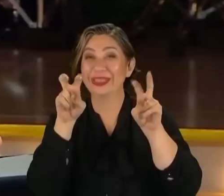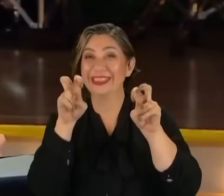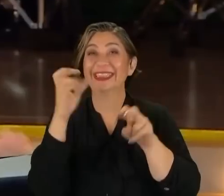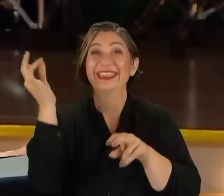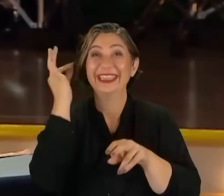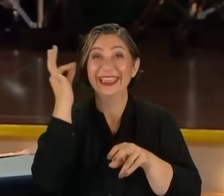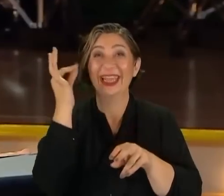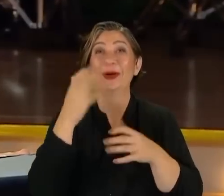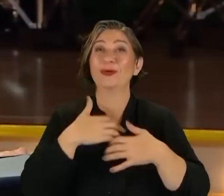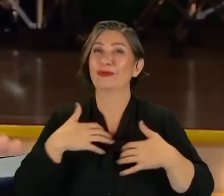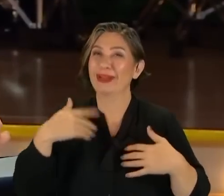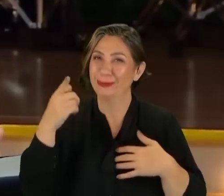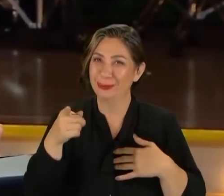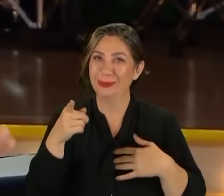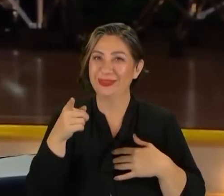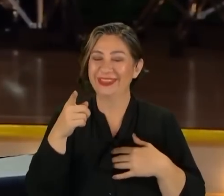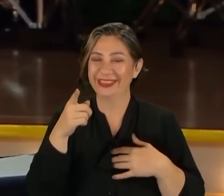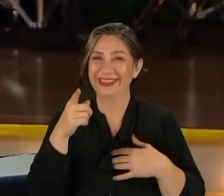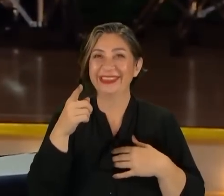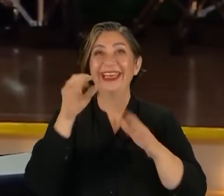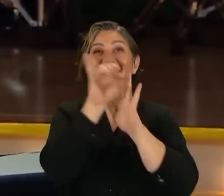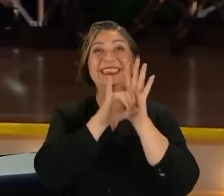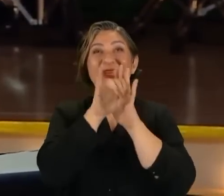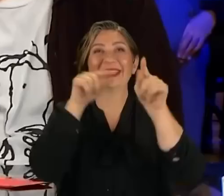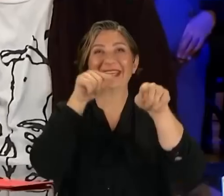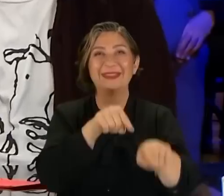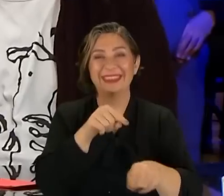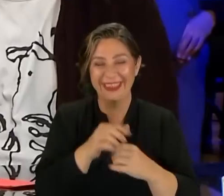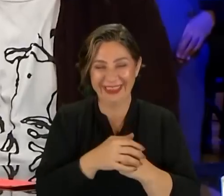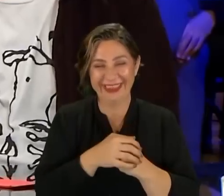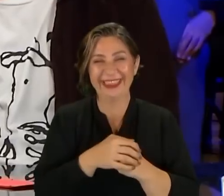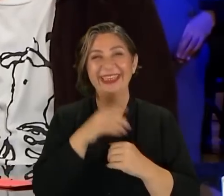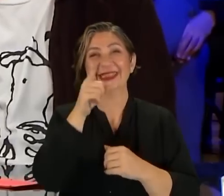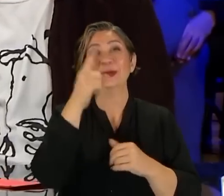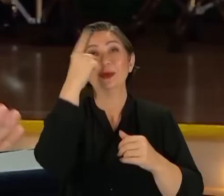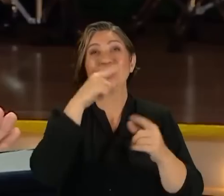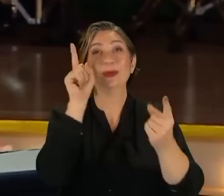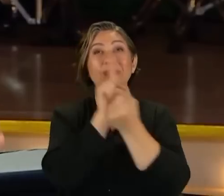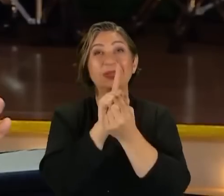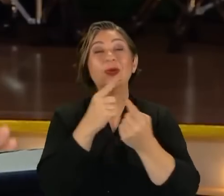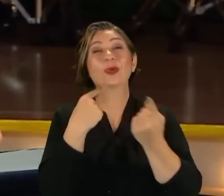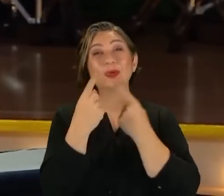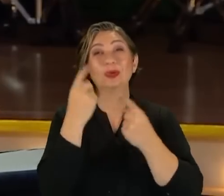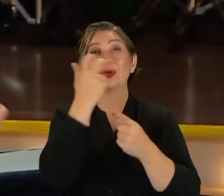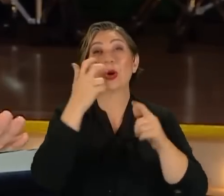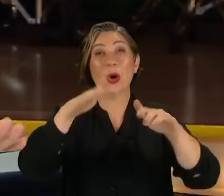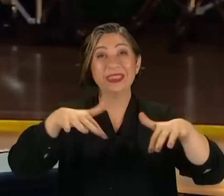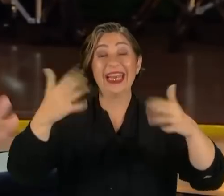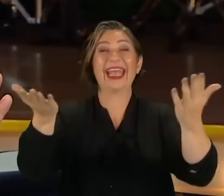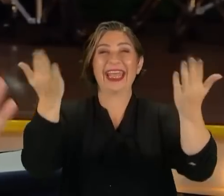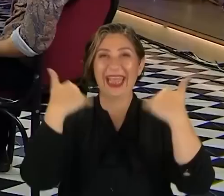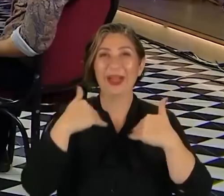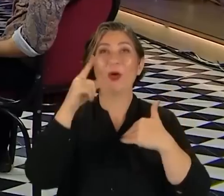Bu konuda dinleyenlere güveniyoruz. Instagram'ımızı takip etsinler. Siz yüz yüzeyken konuşuruz konserine